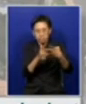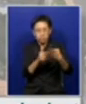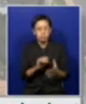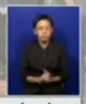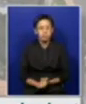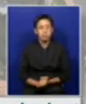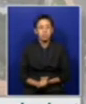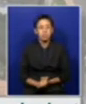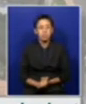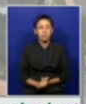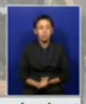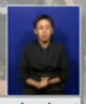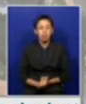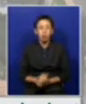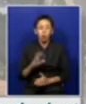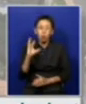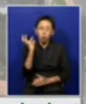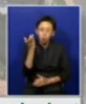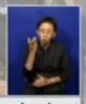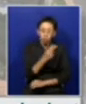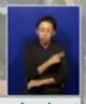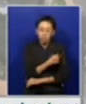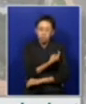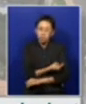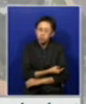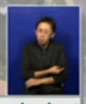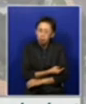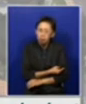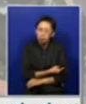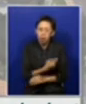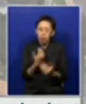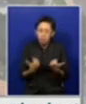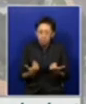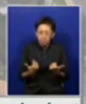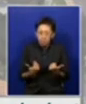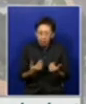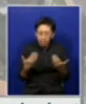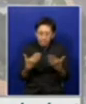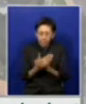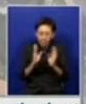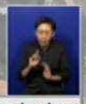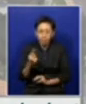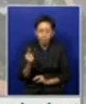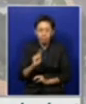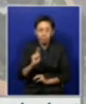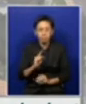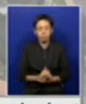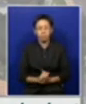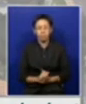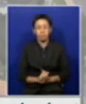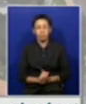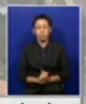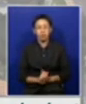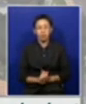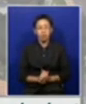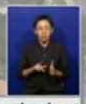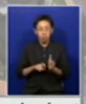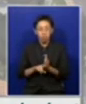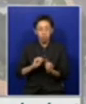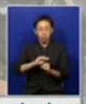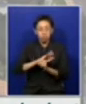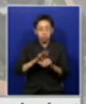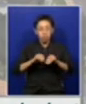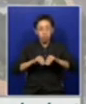และระบบสาธารณสุขนะครับเป็นที่ประจักษ์แล้วนะครับว่าวิกฤตโควิดครั้งนี้ทำให้เราได้รับท